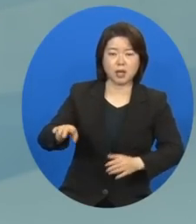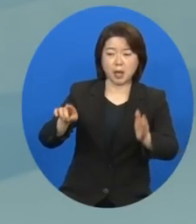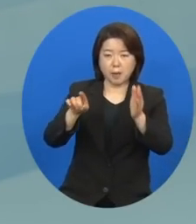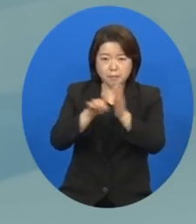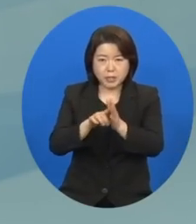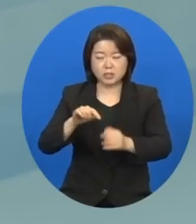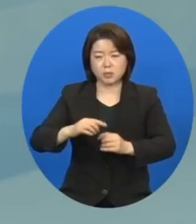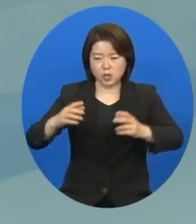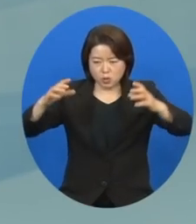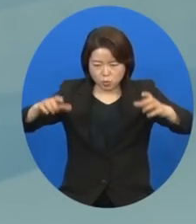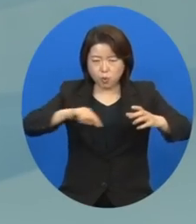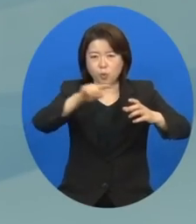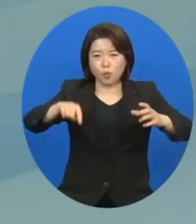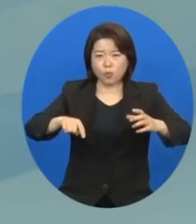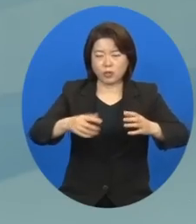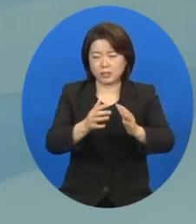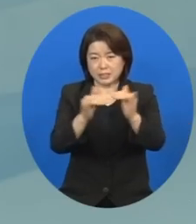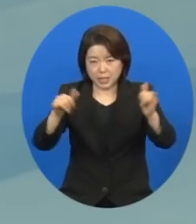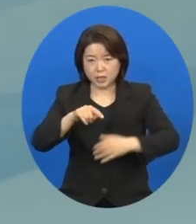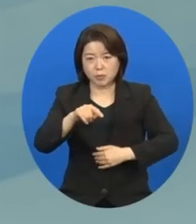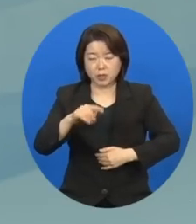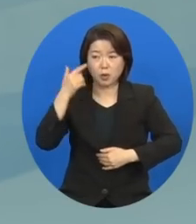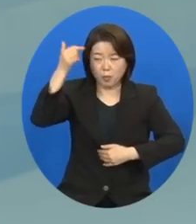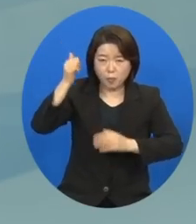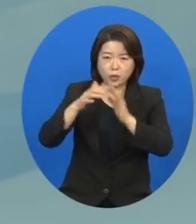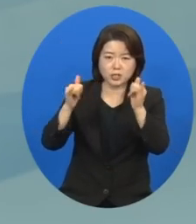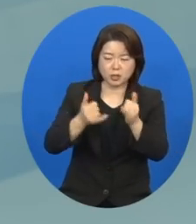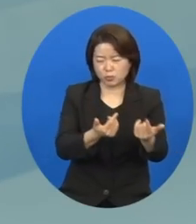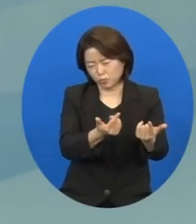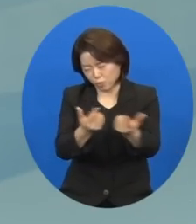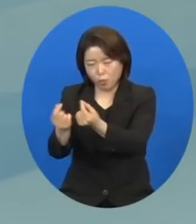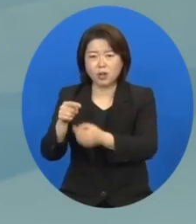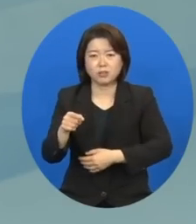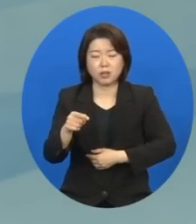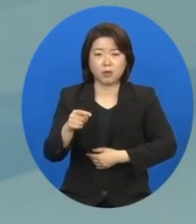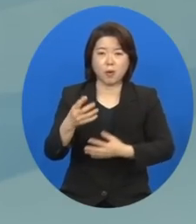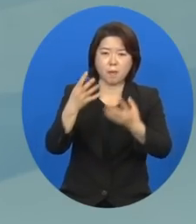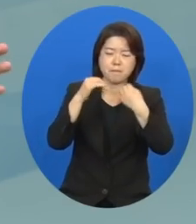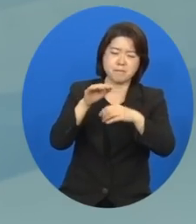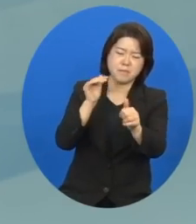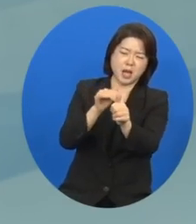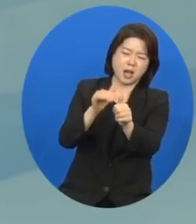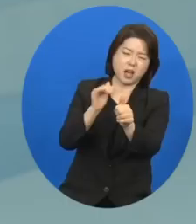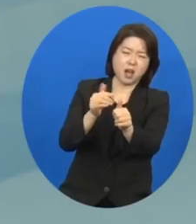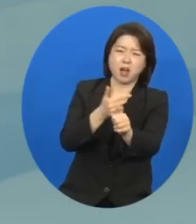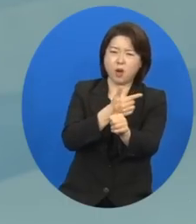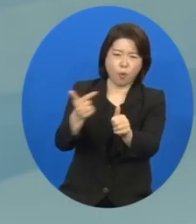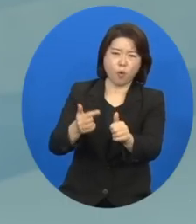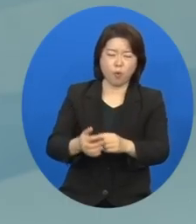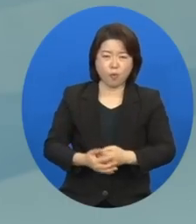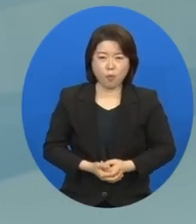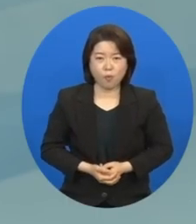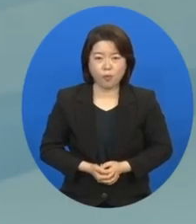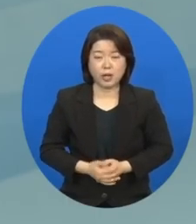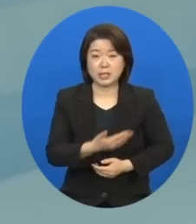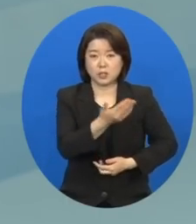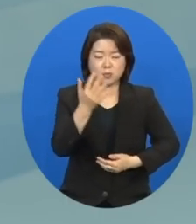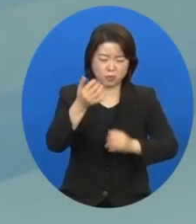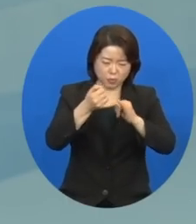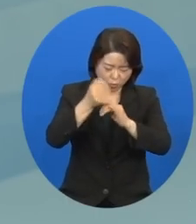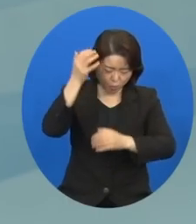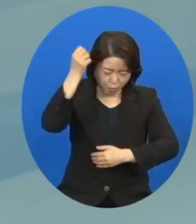성도들과 속회원들에게, 또한 우리 목회자들에게도 마찬가지로 얼마나 그 공격이 거센지 모릅니다. 여러분